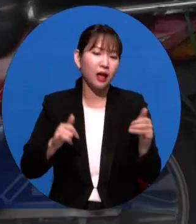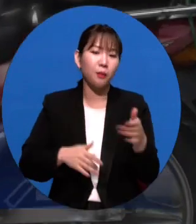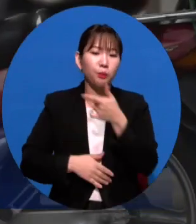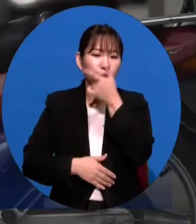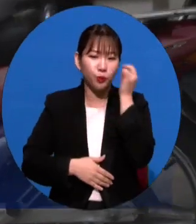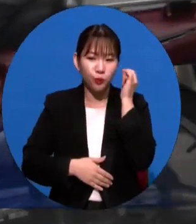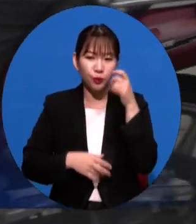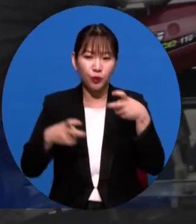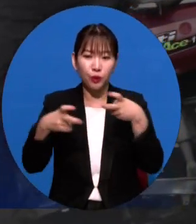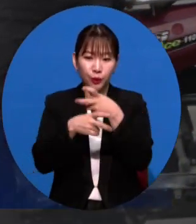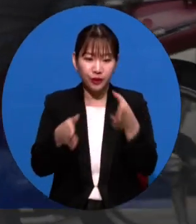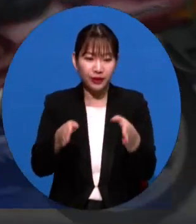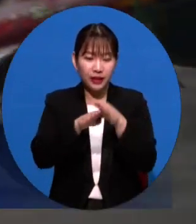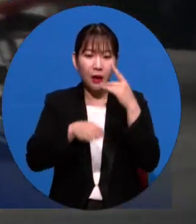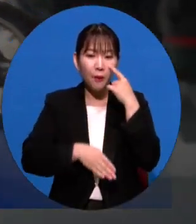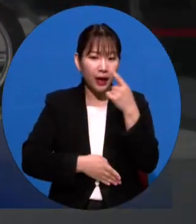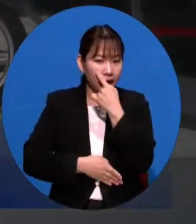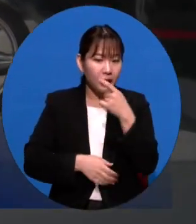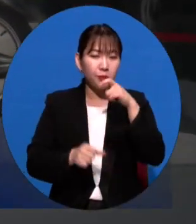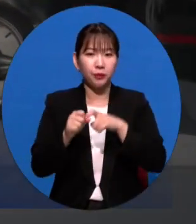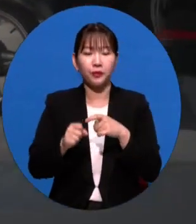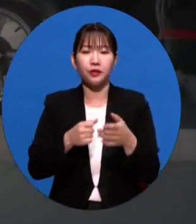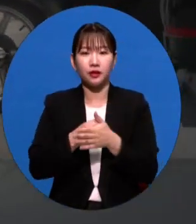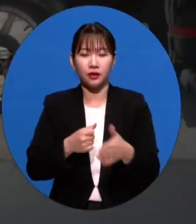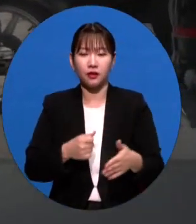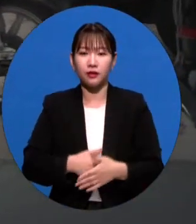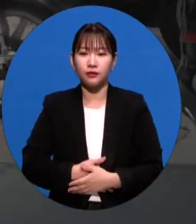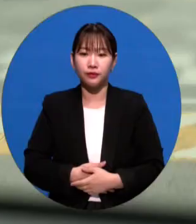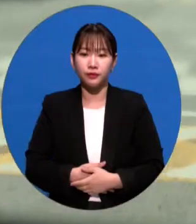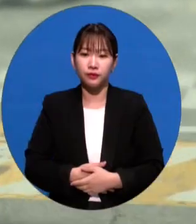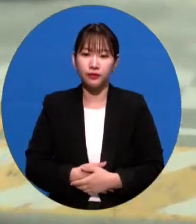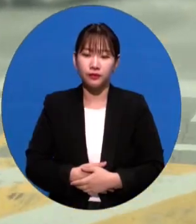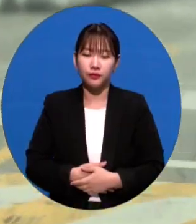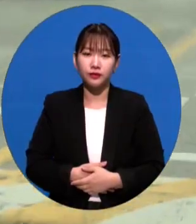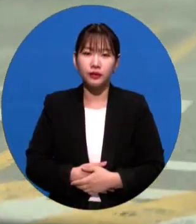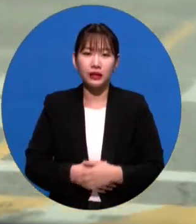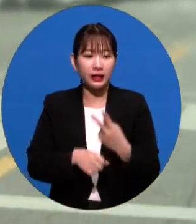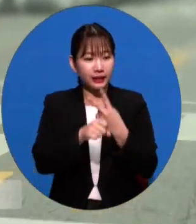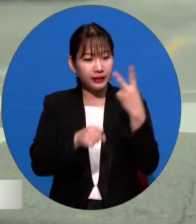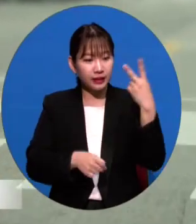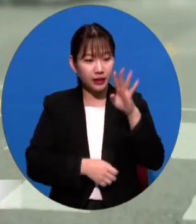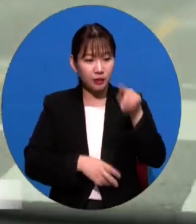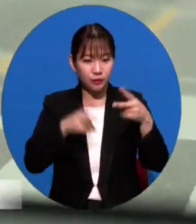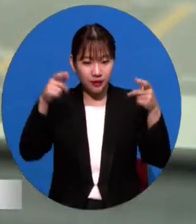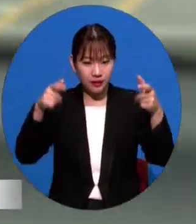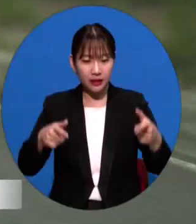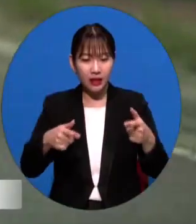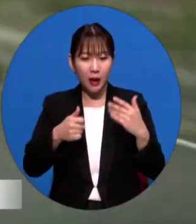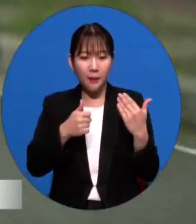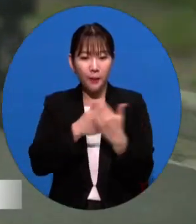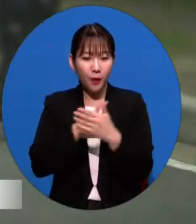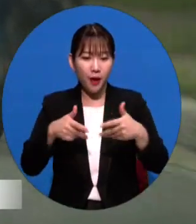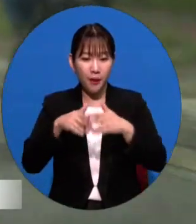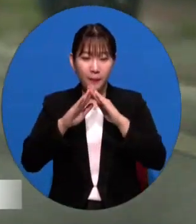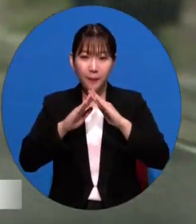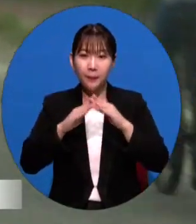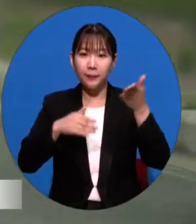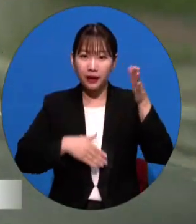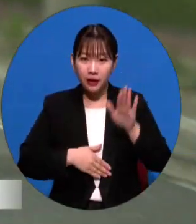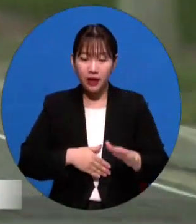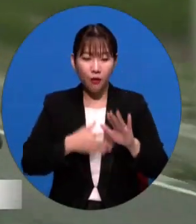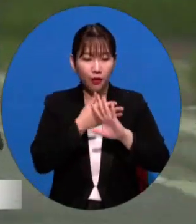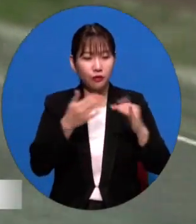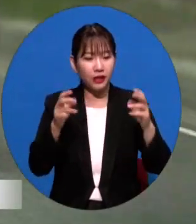도로 대통령 시설물 점검 같은 것을 하기 때문에. 2년 전 대불산단 치안협의체가 발족했지만